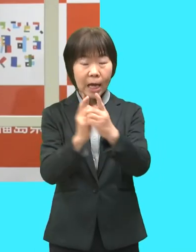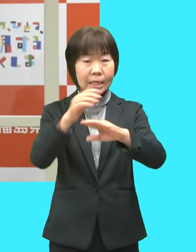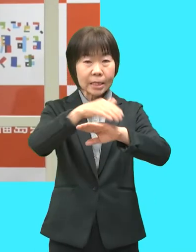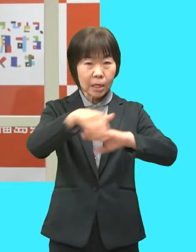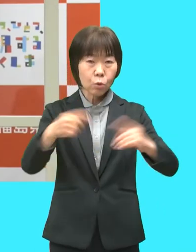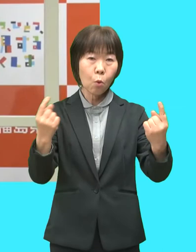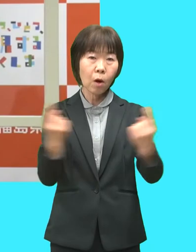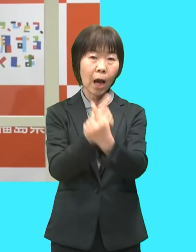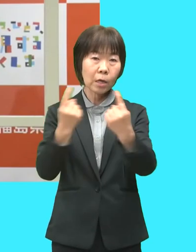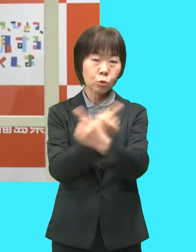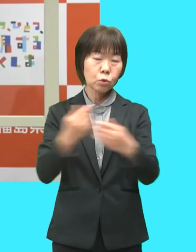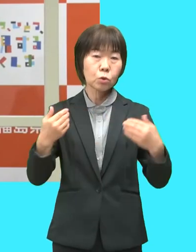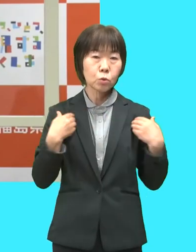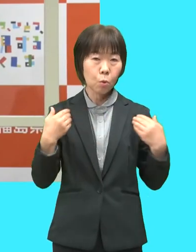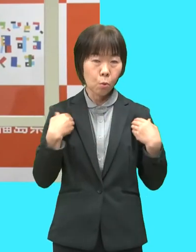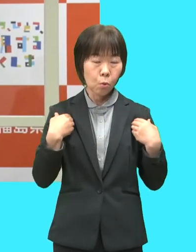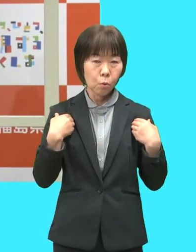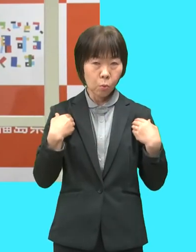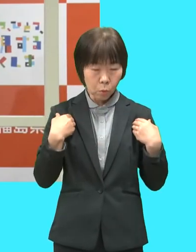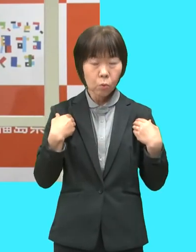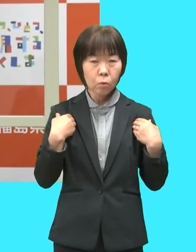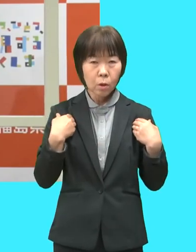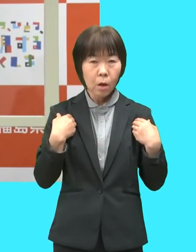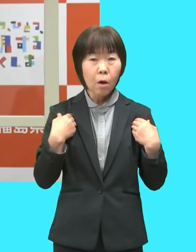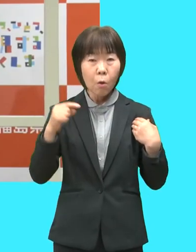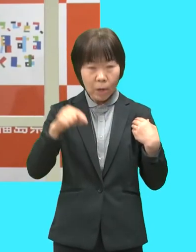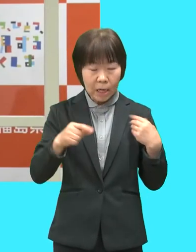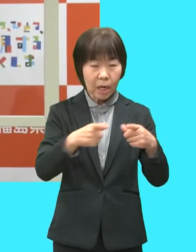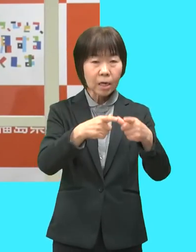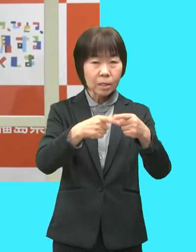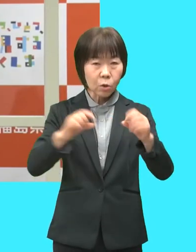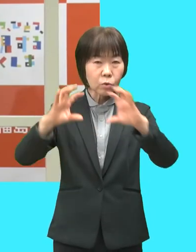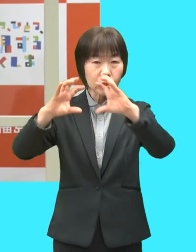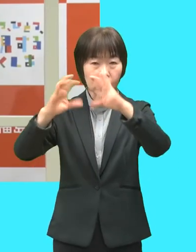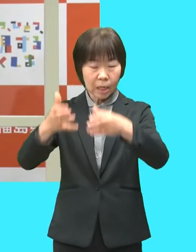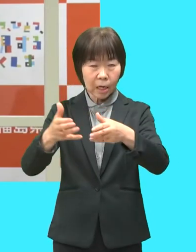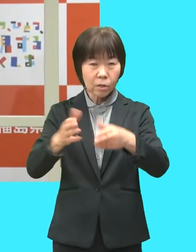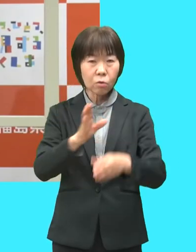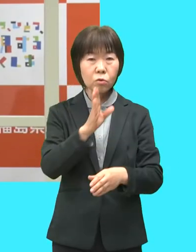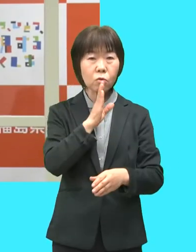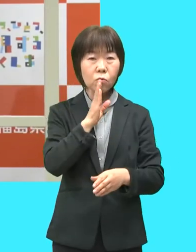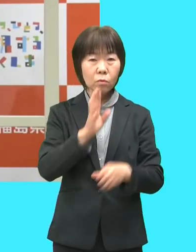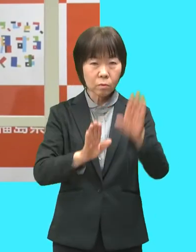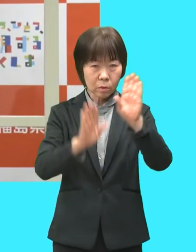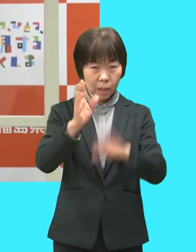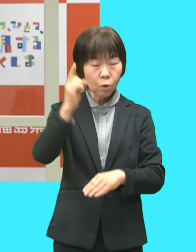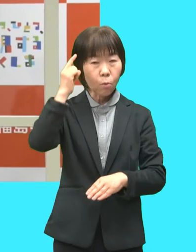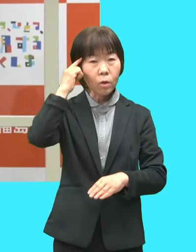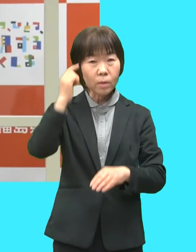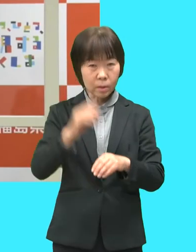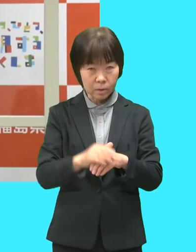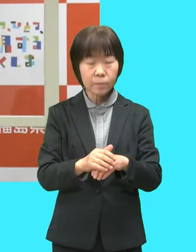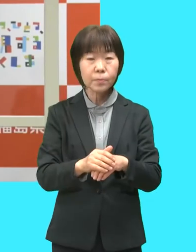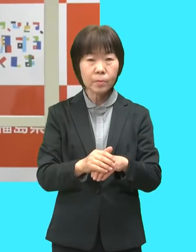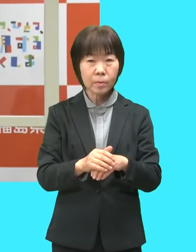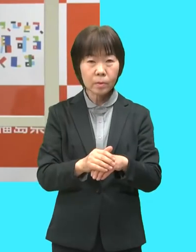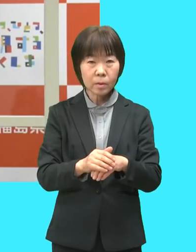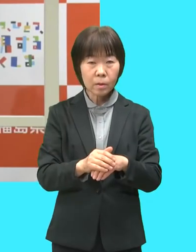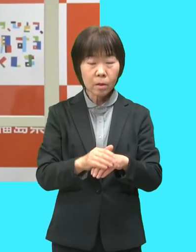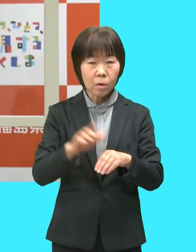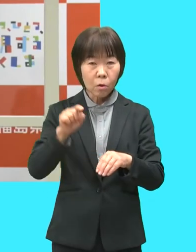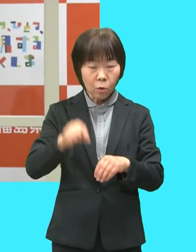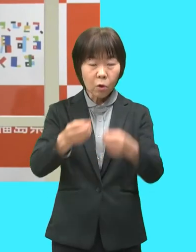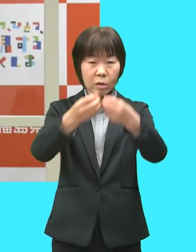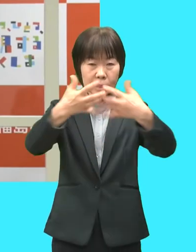ければいけない、そういう形になっているのが日本あるいは世界の現実だと思います。ただこの与えられた条